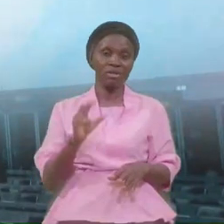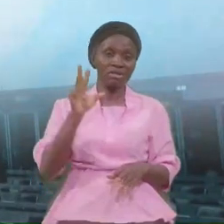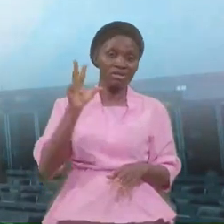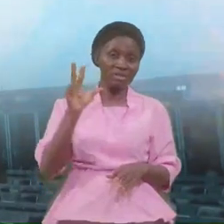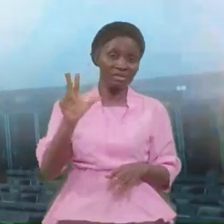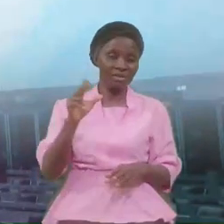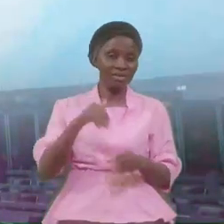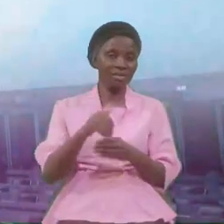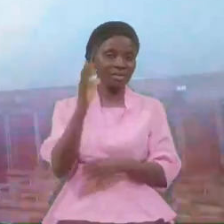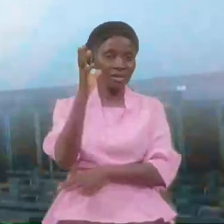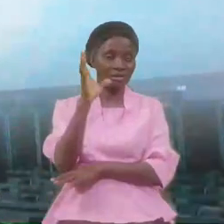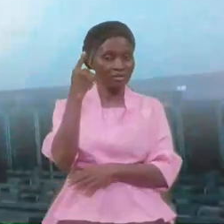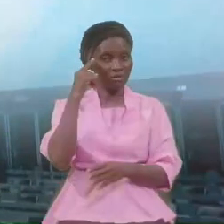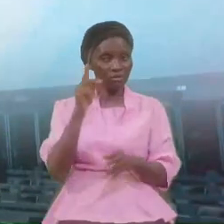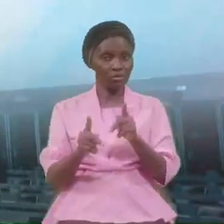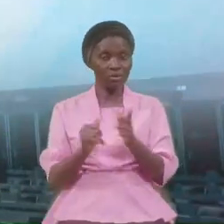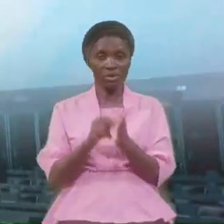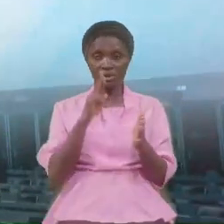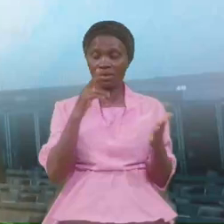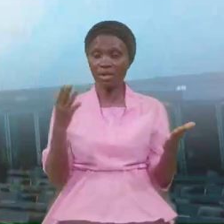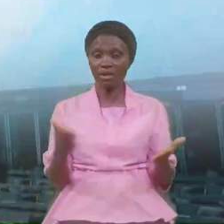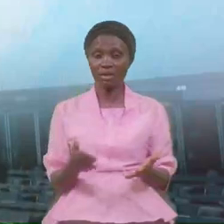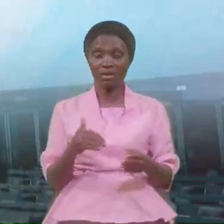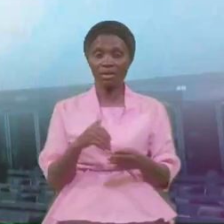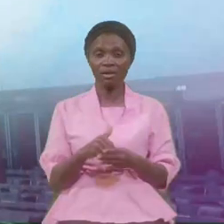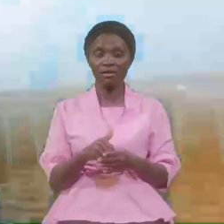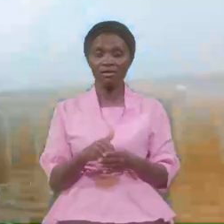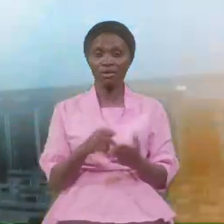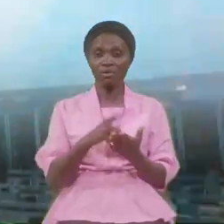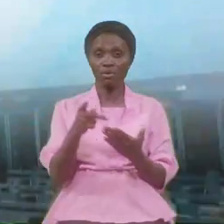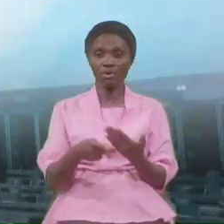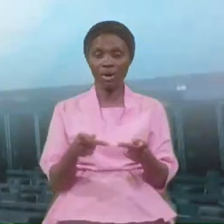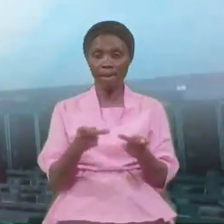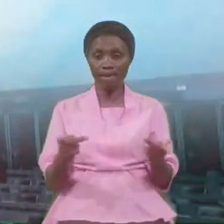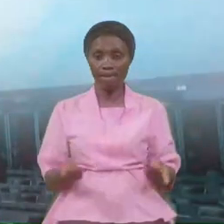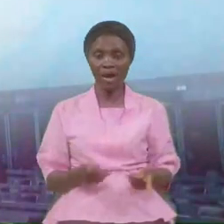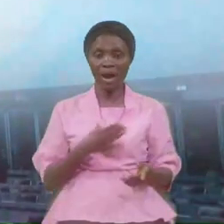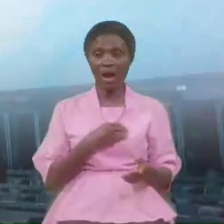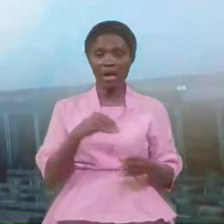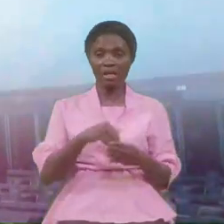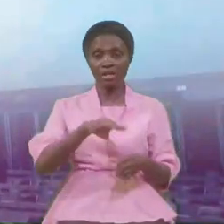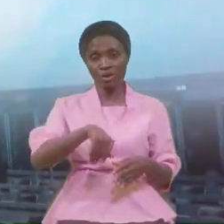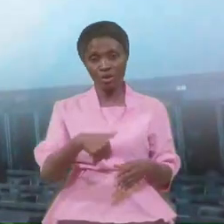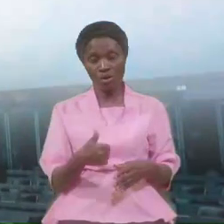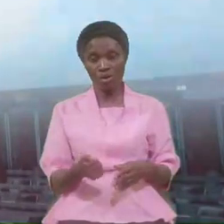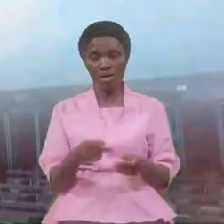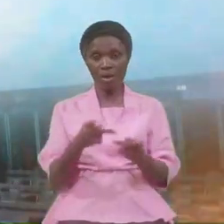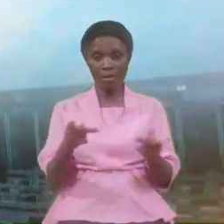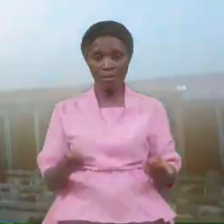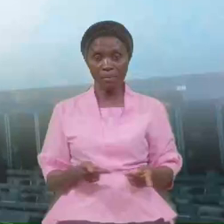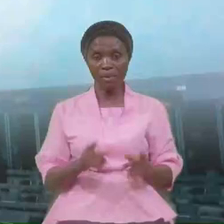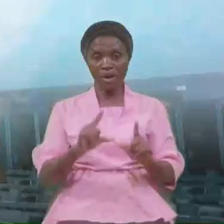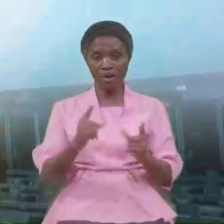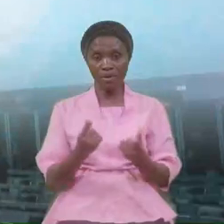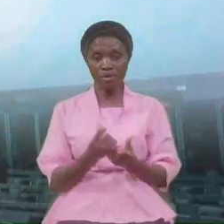Alpha location, and then in other locations of Deeper Life Bible Church, in